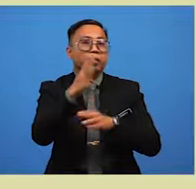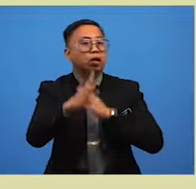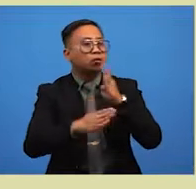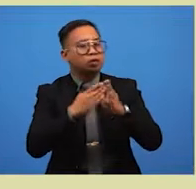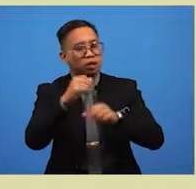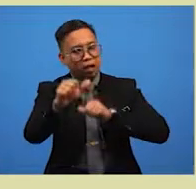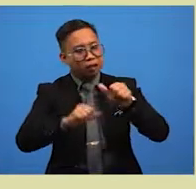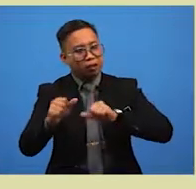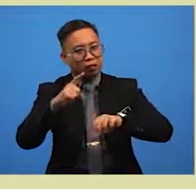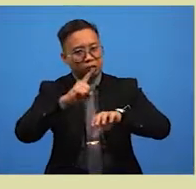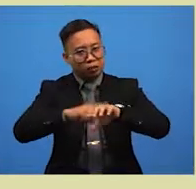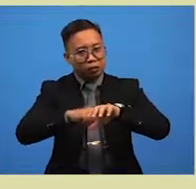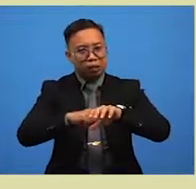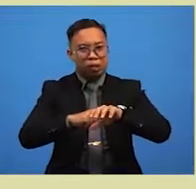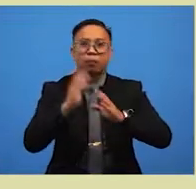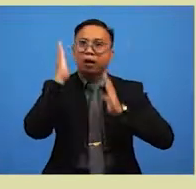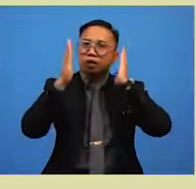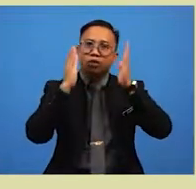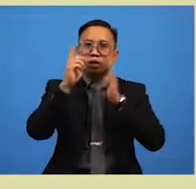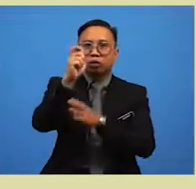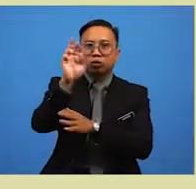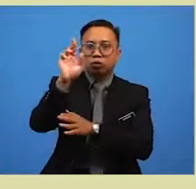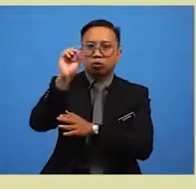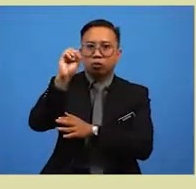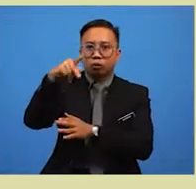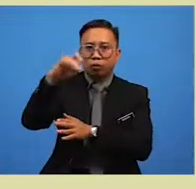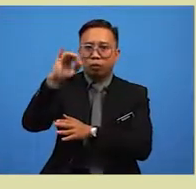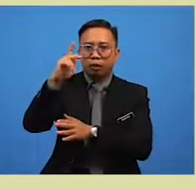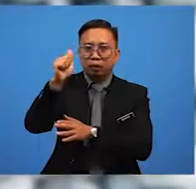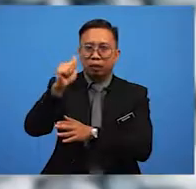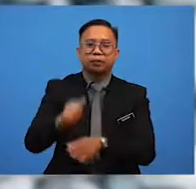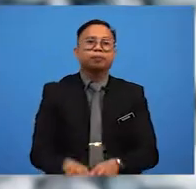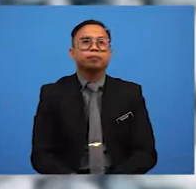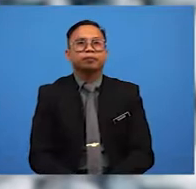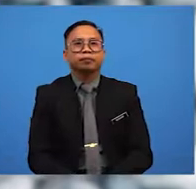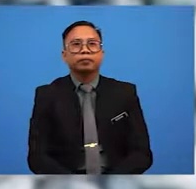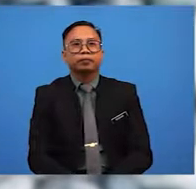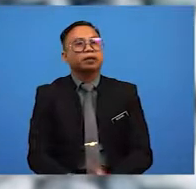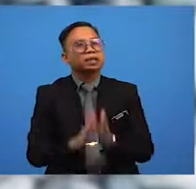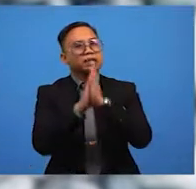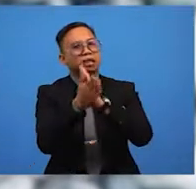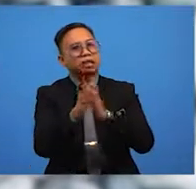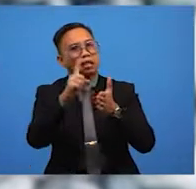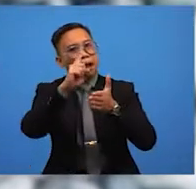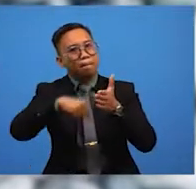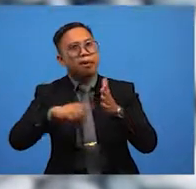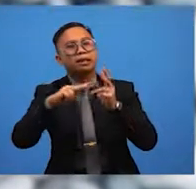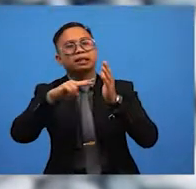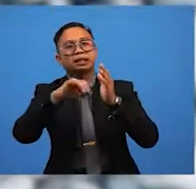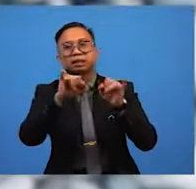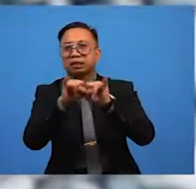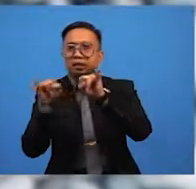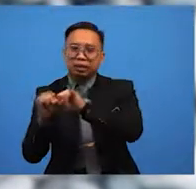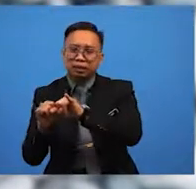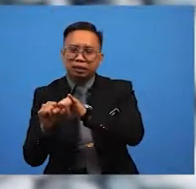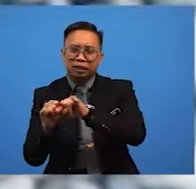aktif berlaku di kawasan tropika lembap seperti Malaysia. Jadi, apakah jenis lulu hawa yang giat